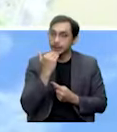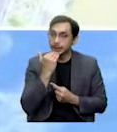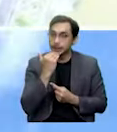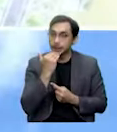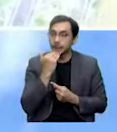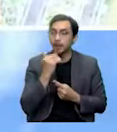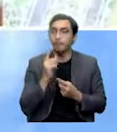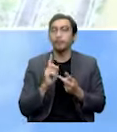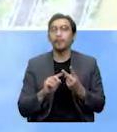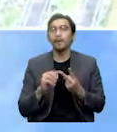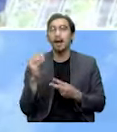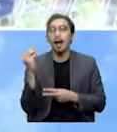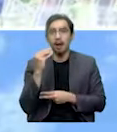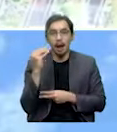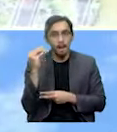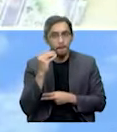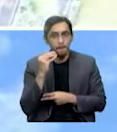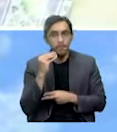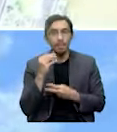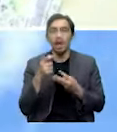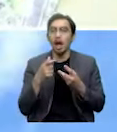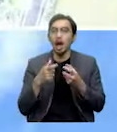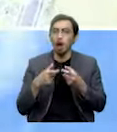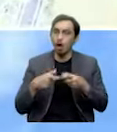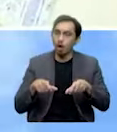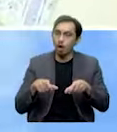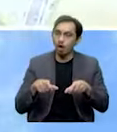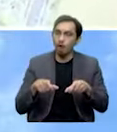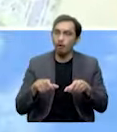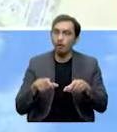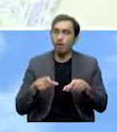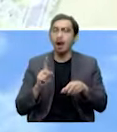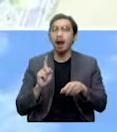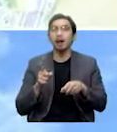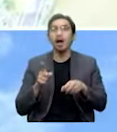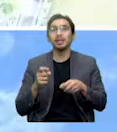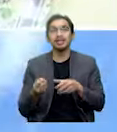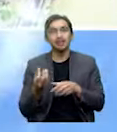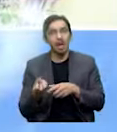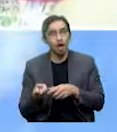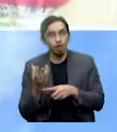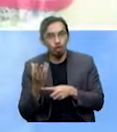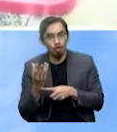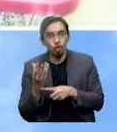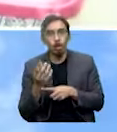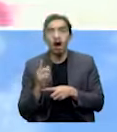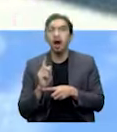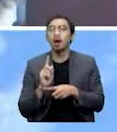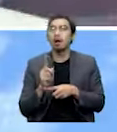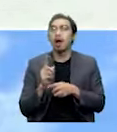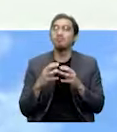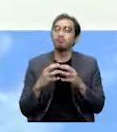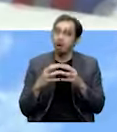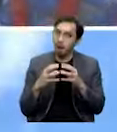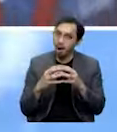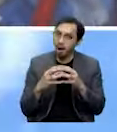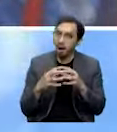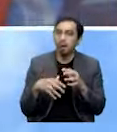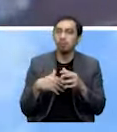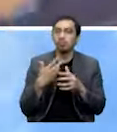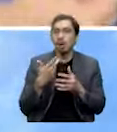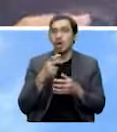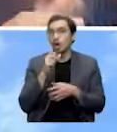ada ayam, telur dadar, dan juga pokok lainnya seperti sayur-sayuran dan juga buah-buahan serta susu, di mana tadi